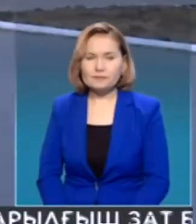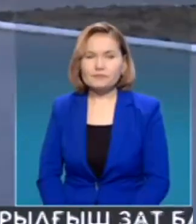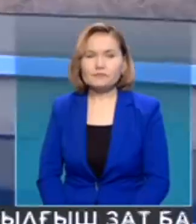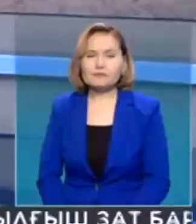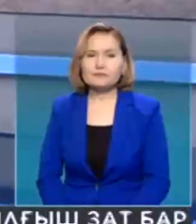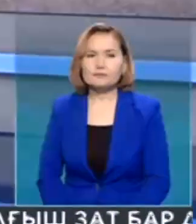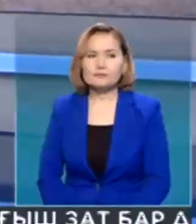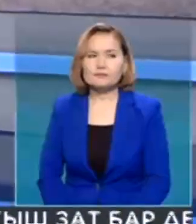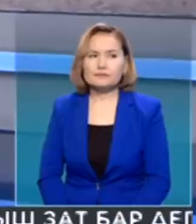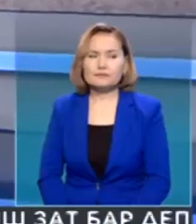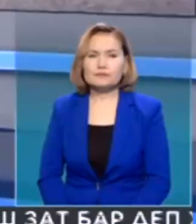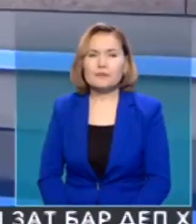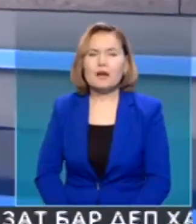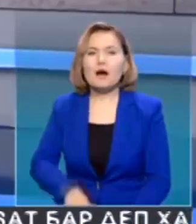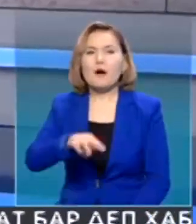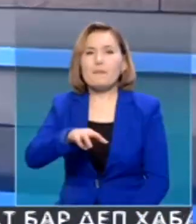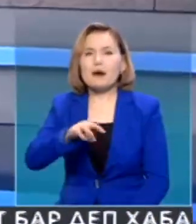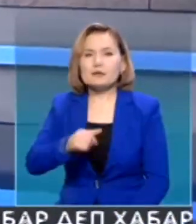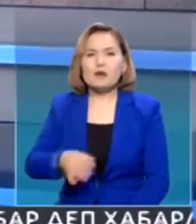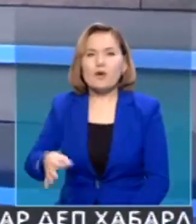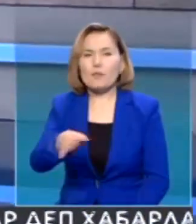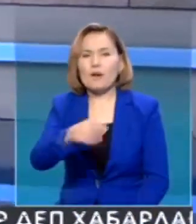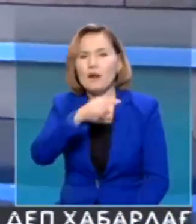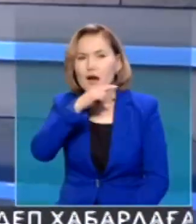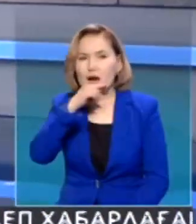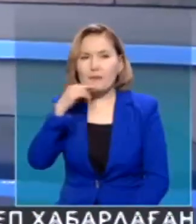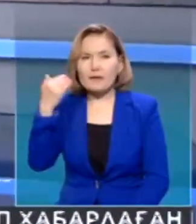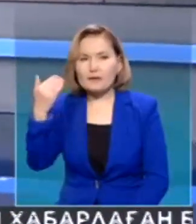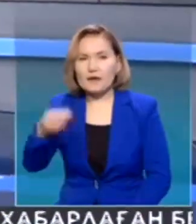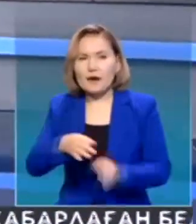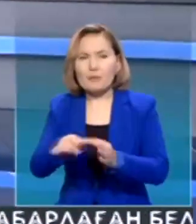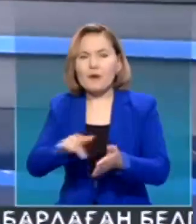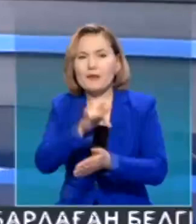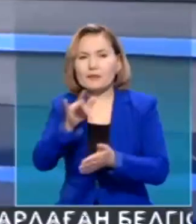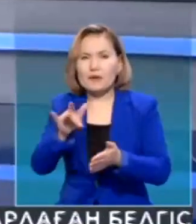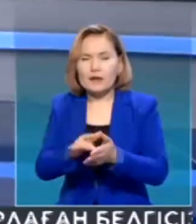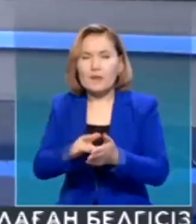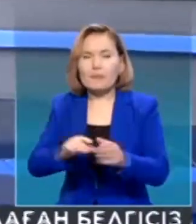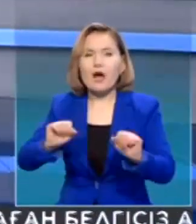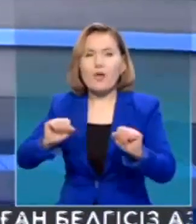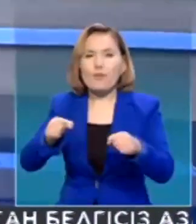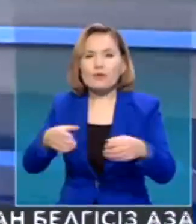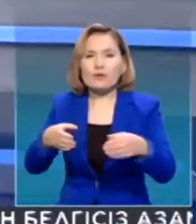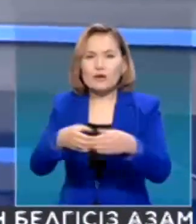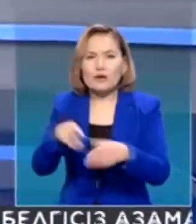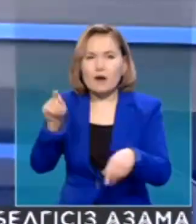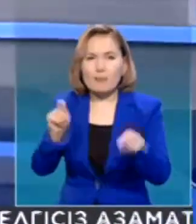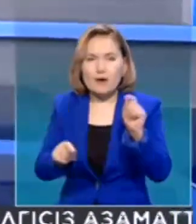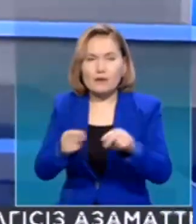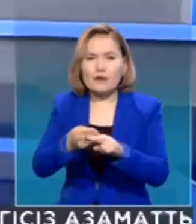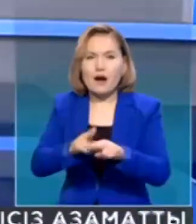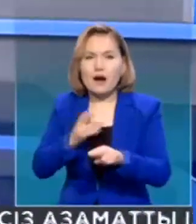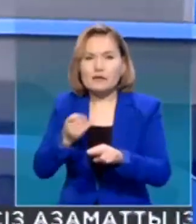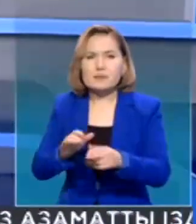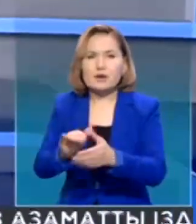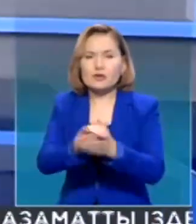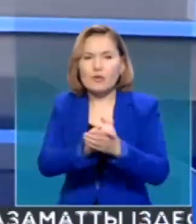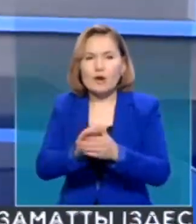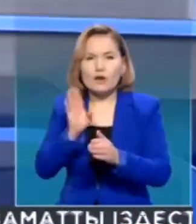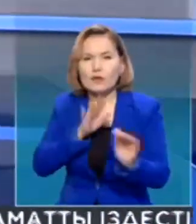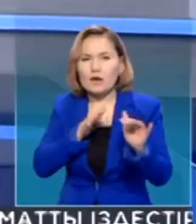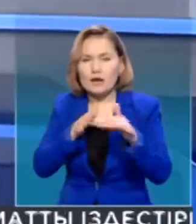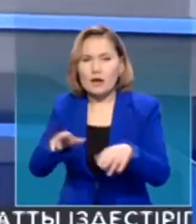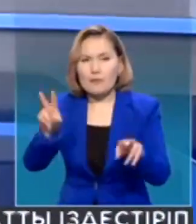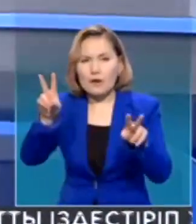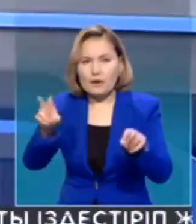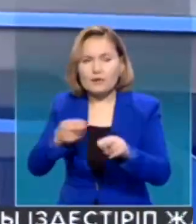облысынан. Маңғыстау облысына Ресейдің Астрахань қаласынан мото керуен келді. Каспий достық теңізі деп аталатын мото